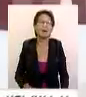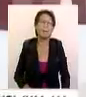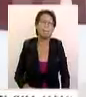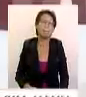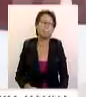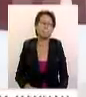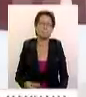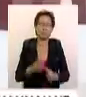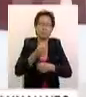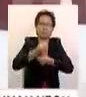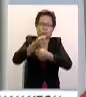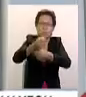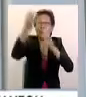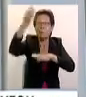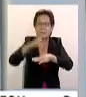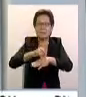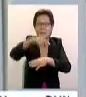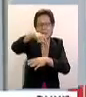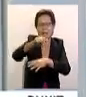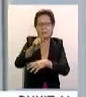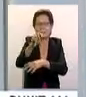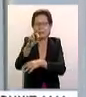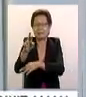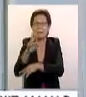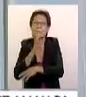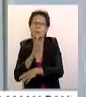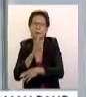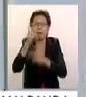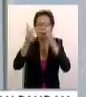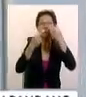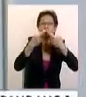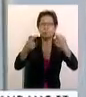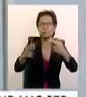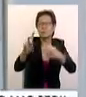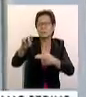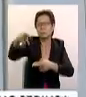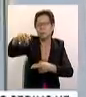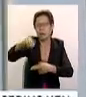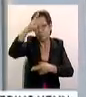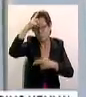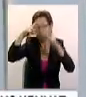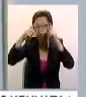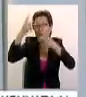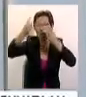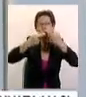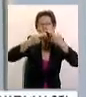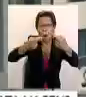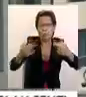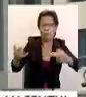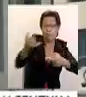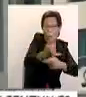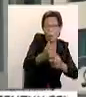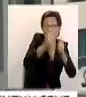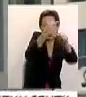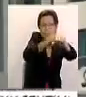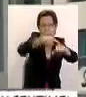Sementara itu, menurut Duta Malaysia di Qatar, Datuk Ahmad Fadil Samsudin, lawatan rasmi Timbalan Perdana Menteri Datuk Seri Dr. Wan Azizah yang julung